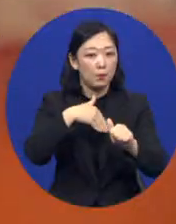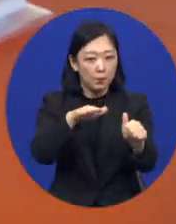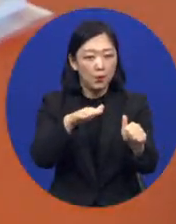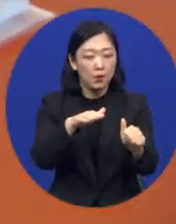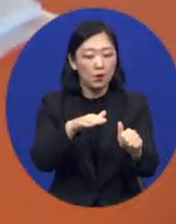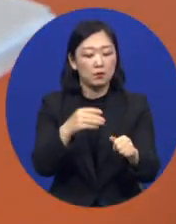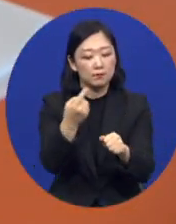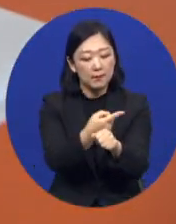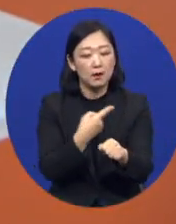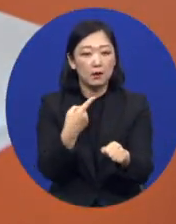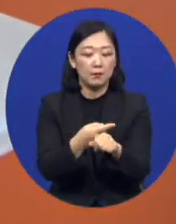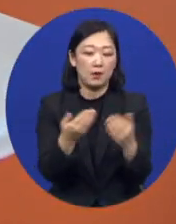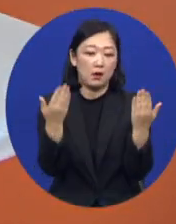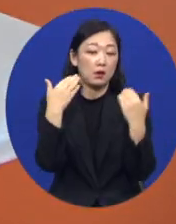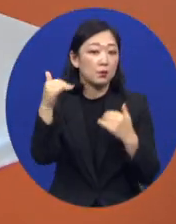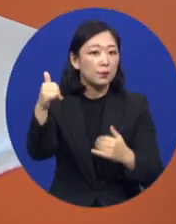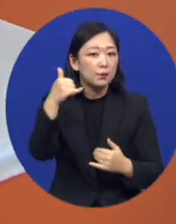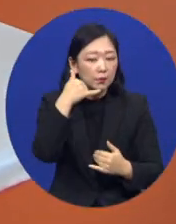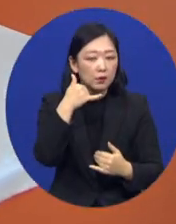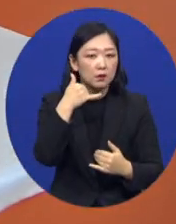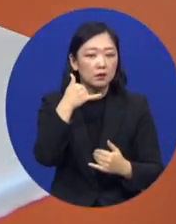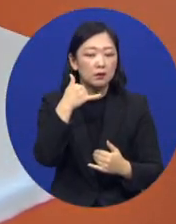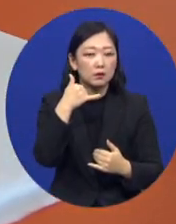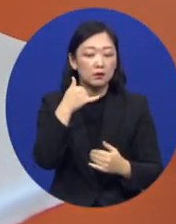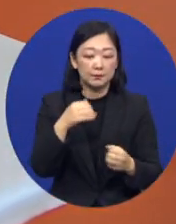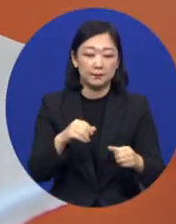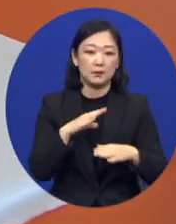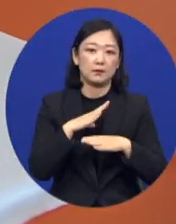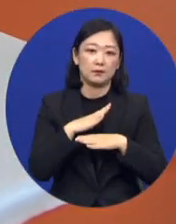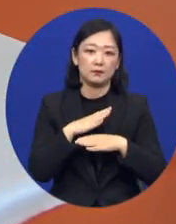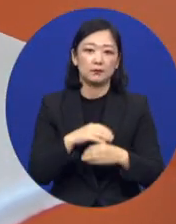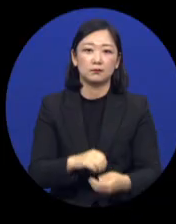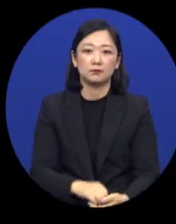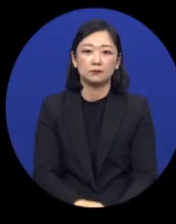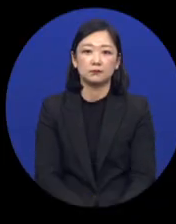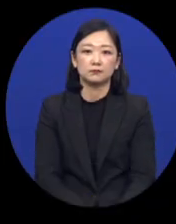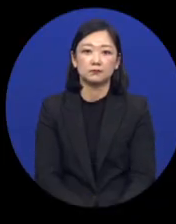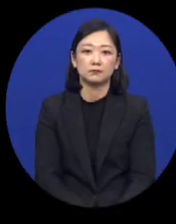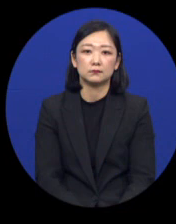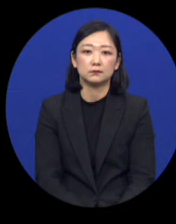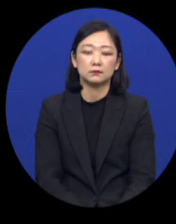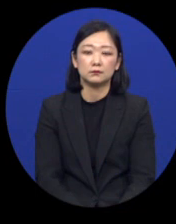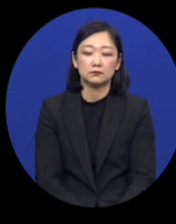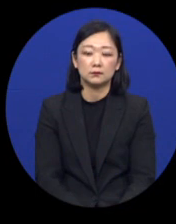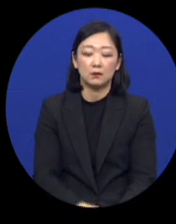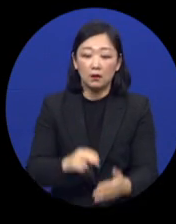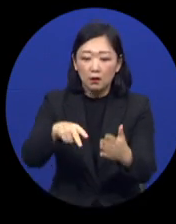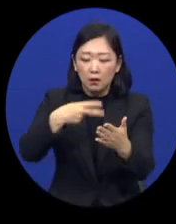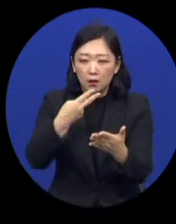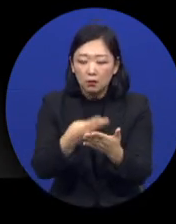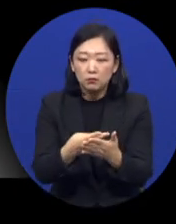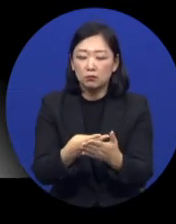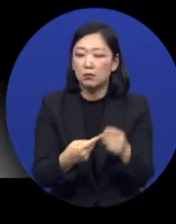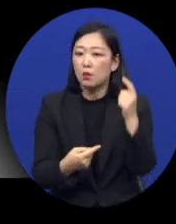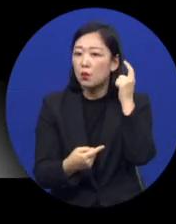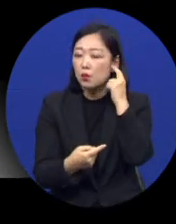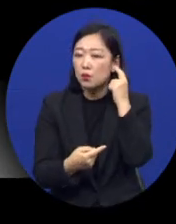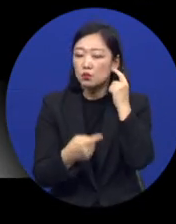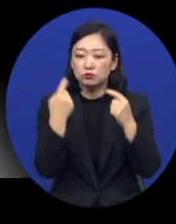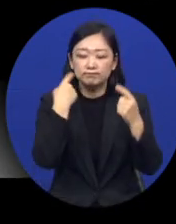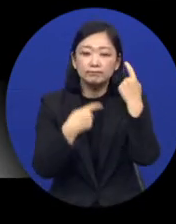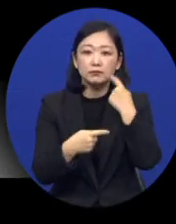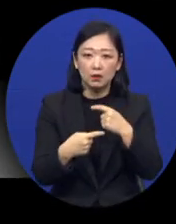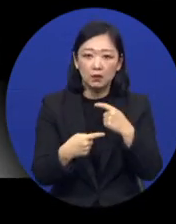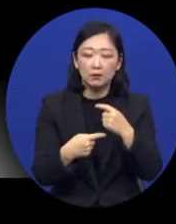뒤 1시간 만에 학교에서 보내온 메일을 받고 깜짝 놀랐습니다. 아이가 넘어지면서 왼쪽 귀를